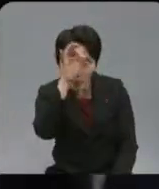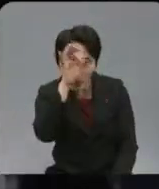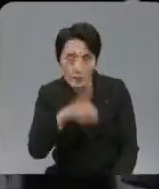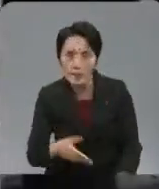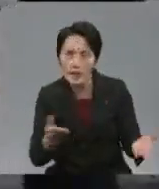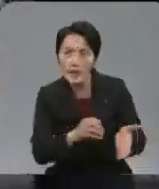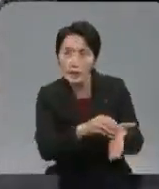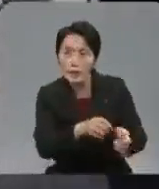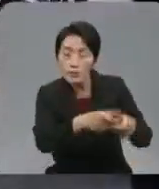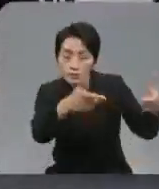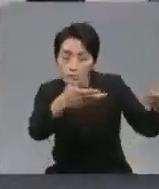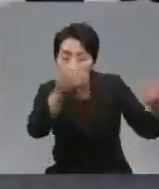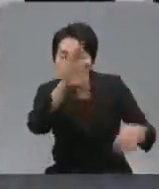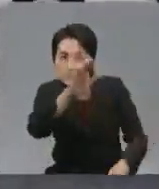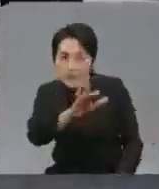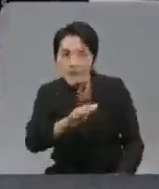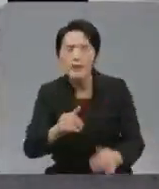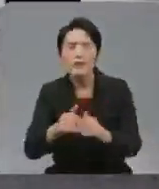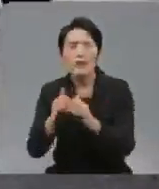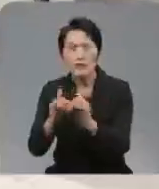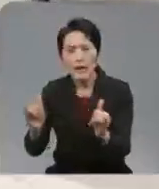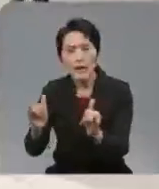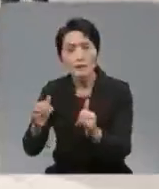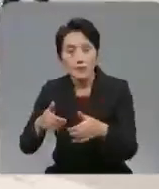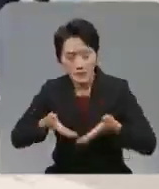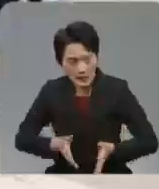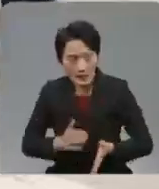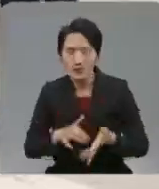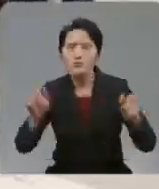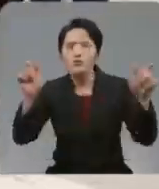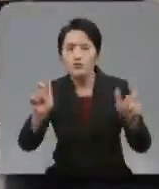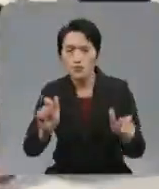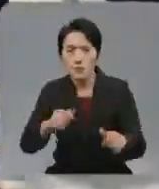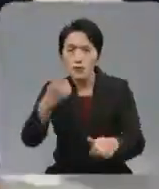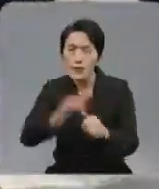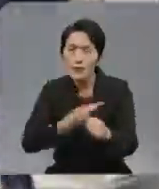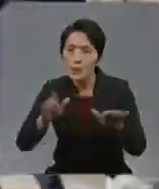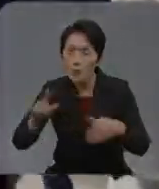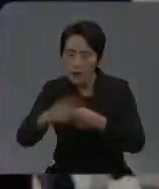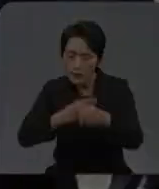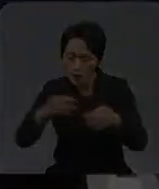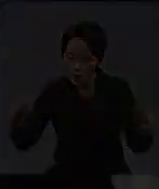menguatnya ekspor namun tahun ini dikhawatirkan akan terjadi penurunan tajam pertumbuhan ekonomi